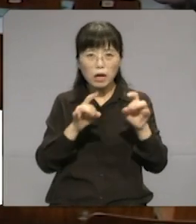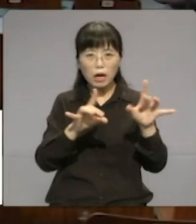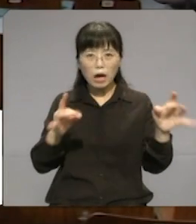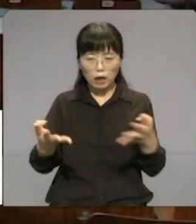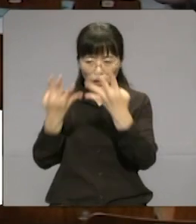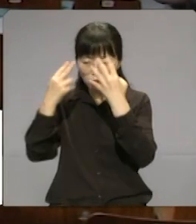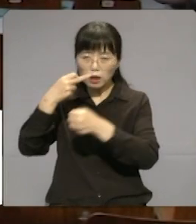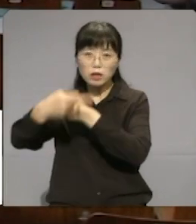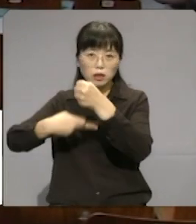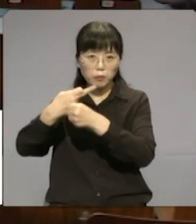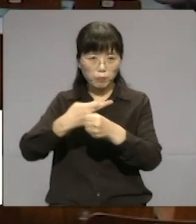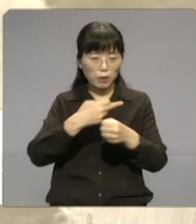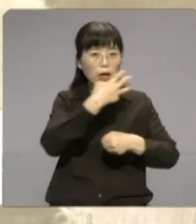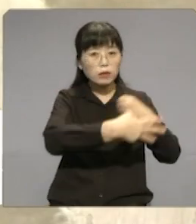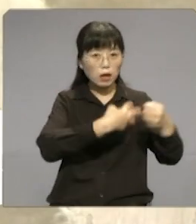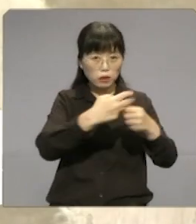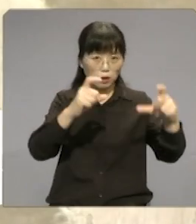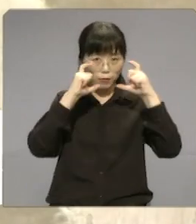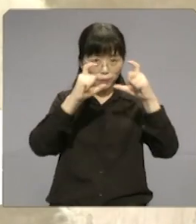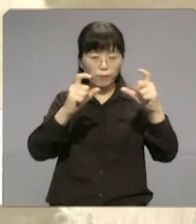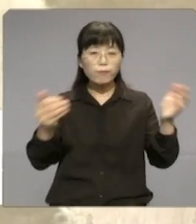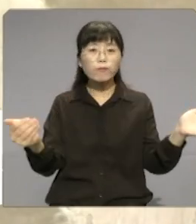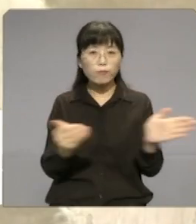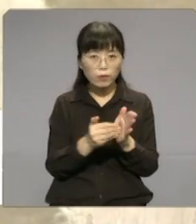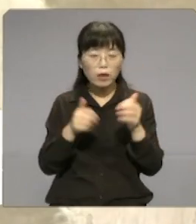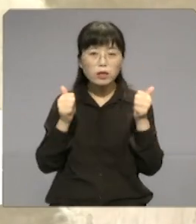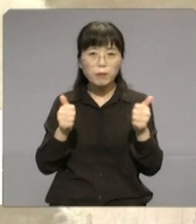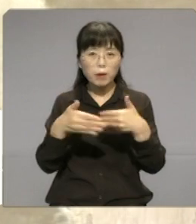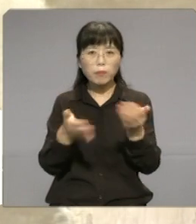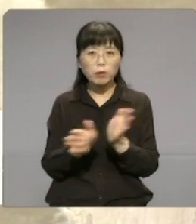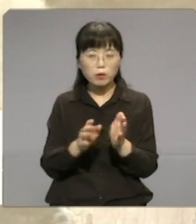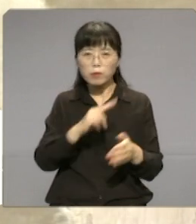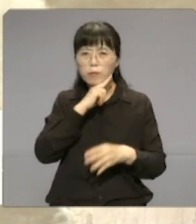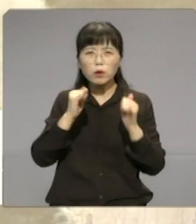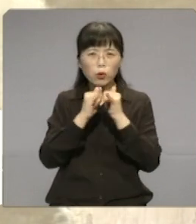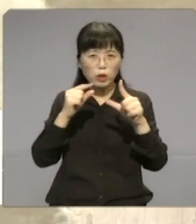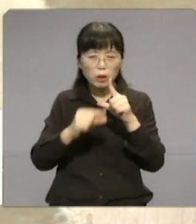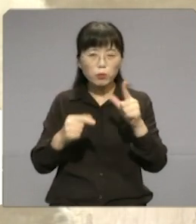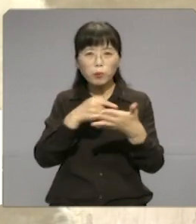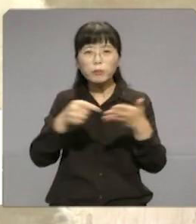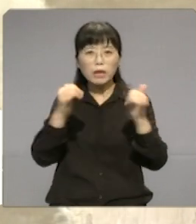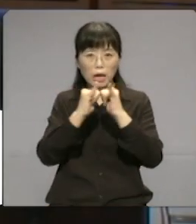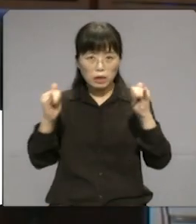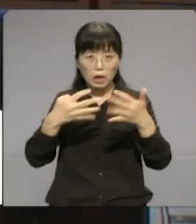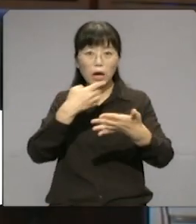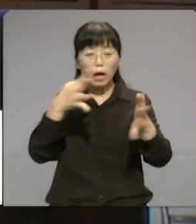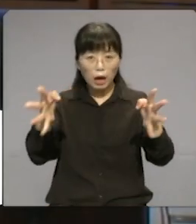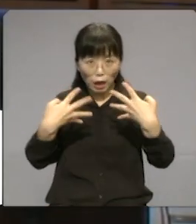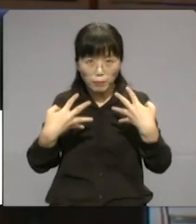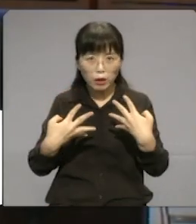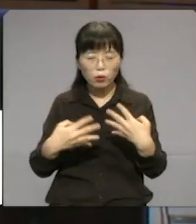각각 징역 12년과 3년을 선고받았습니다. 재판부는 피고인들이 일부 피해자와